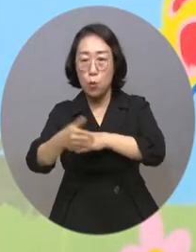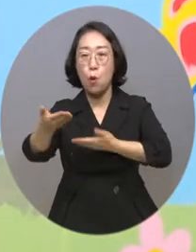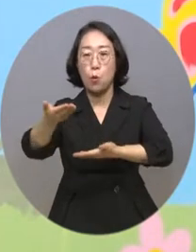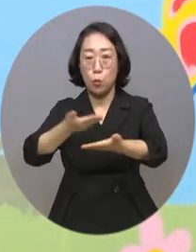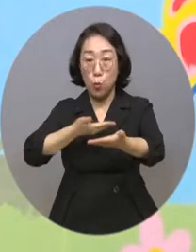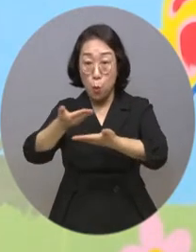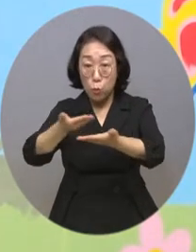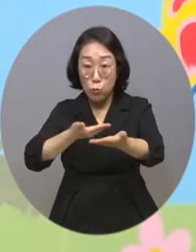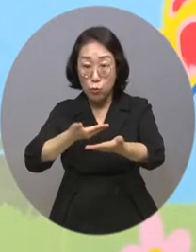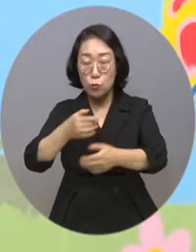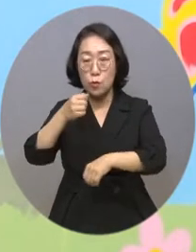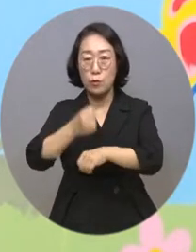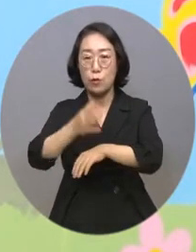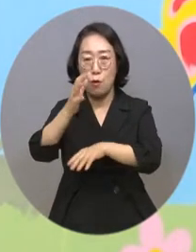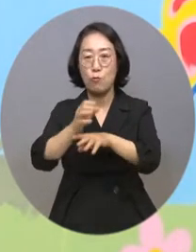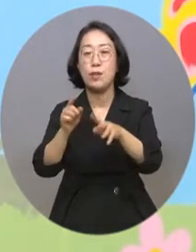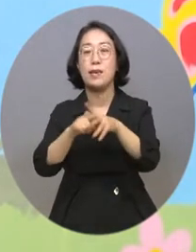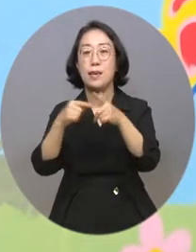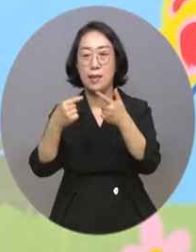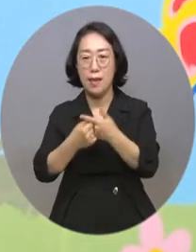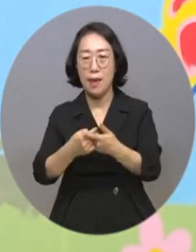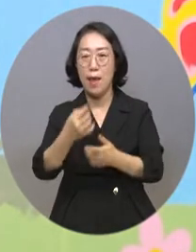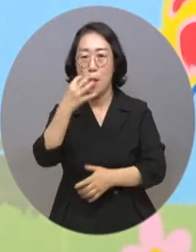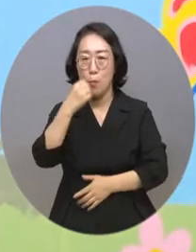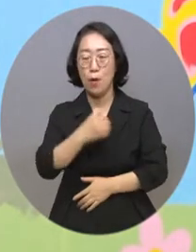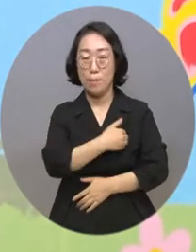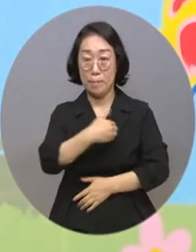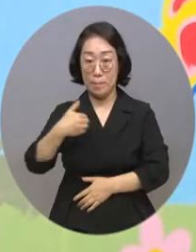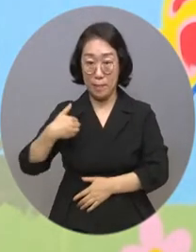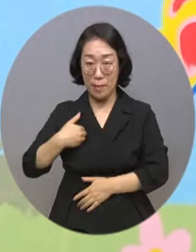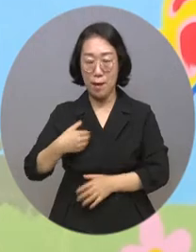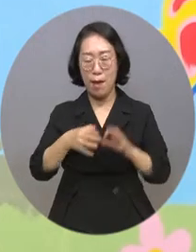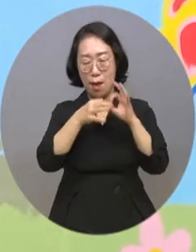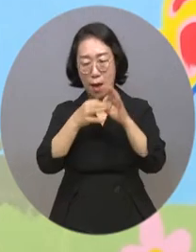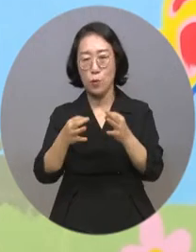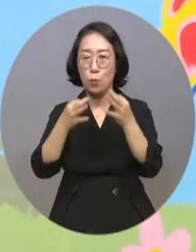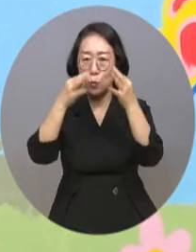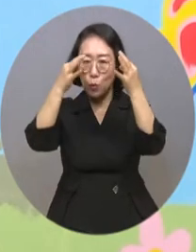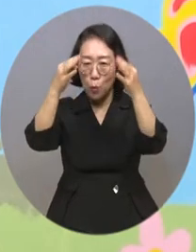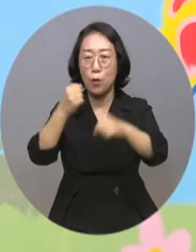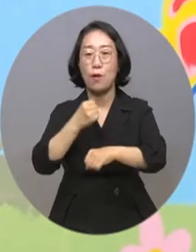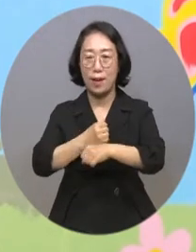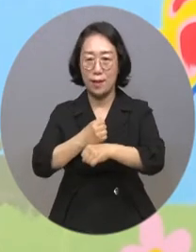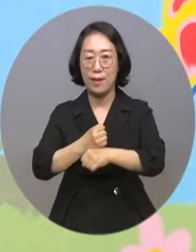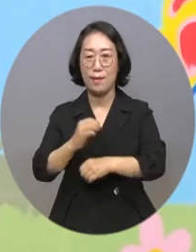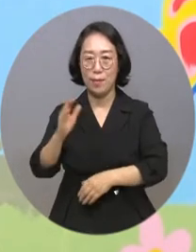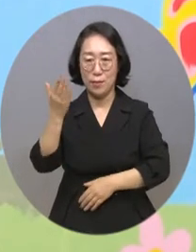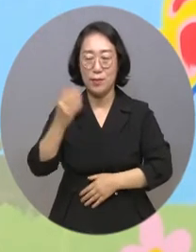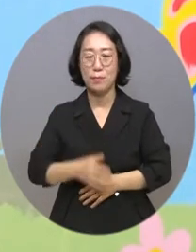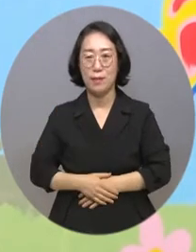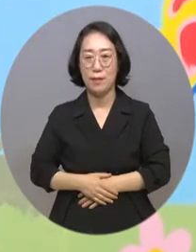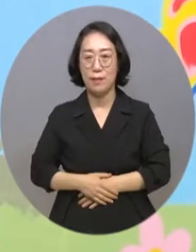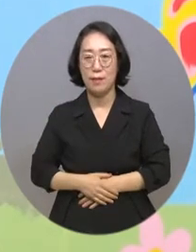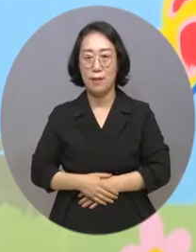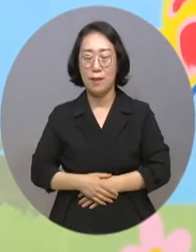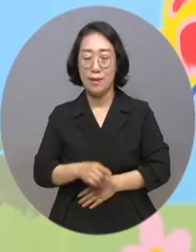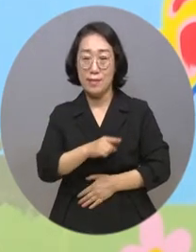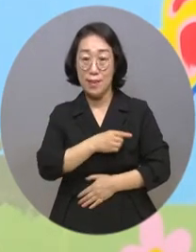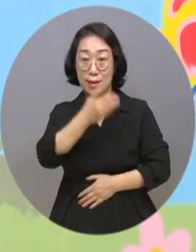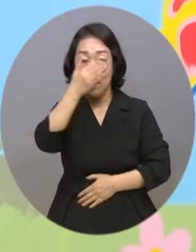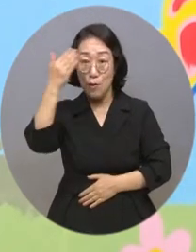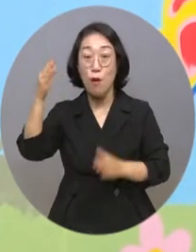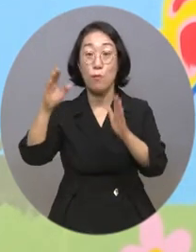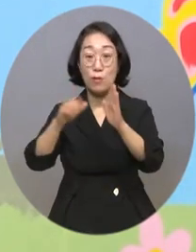교류로 이해와 보람을 찾고 다양한 노력을 계속해서 기울여 나갈 것입니다. 생애 가장 반짝이는